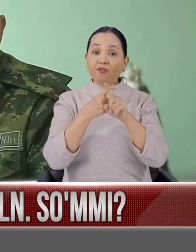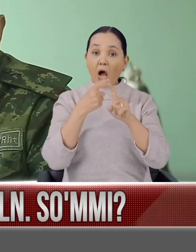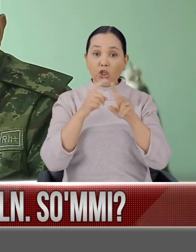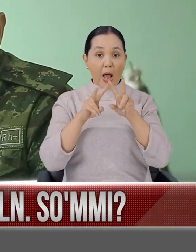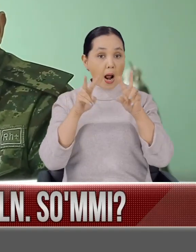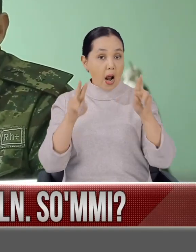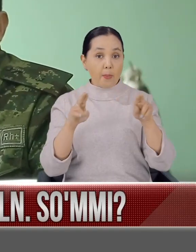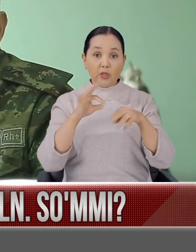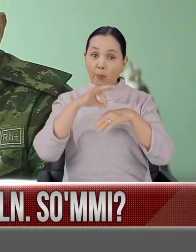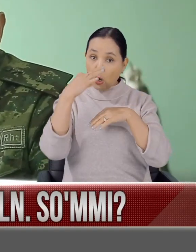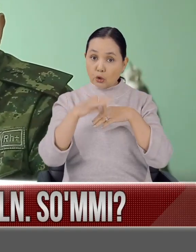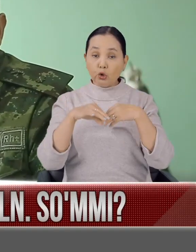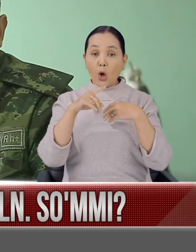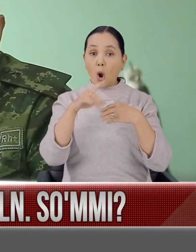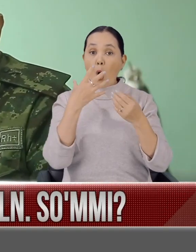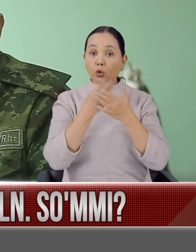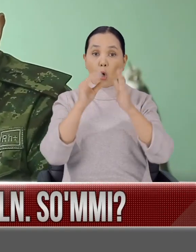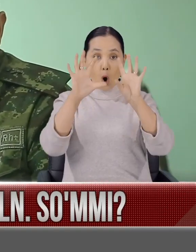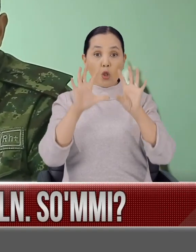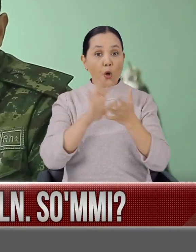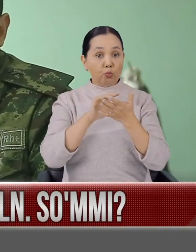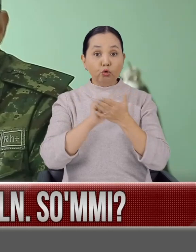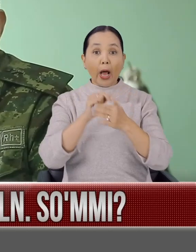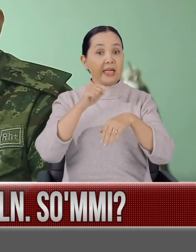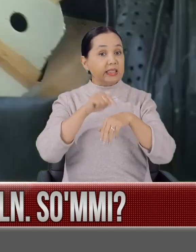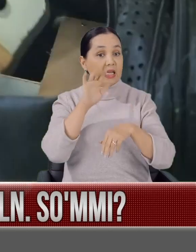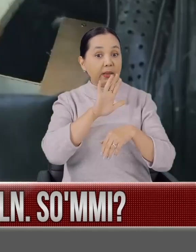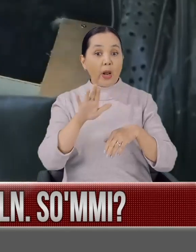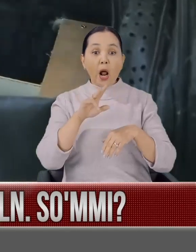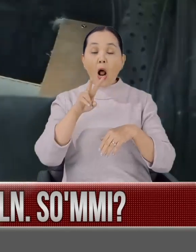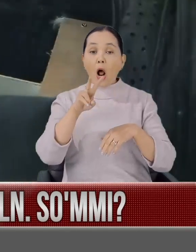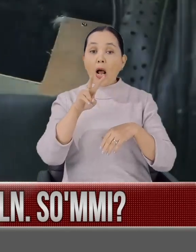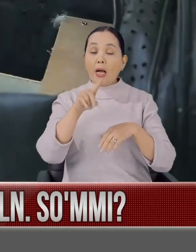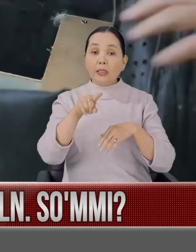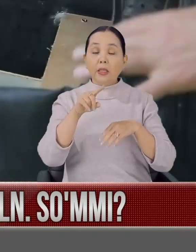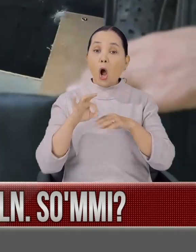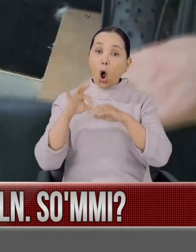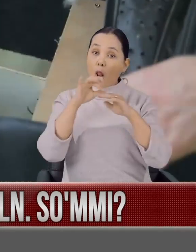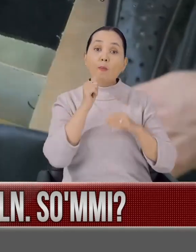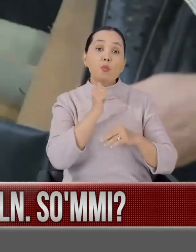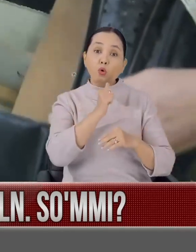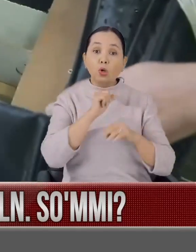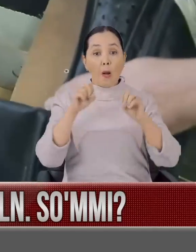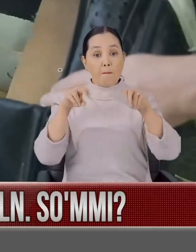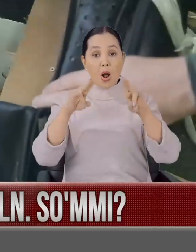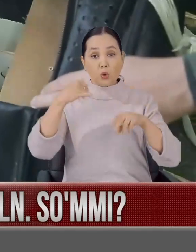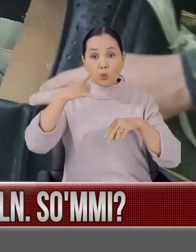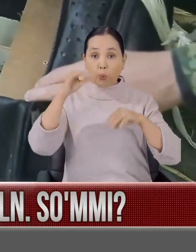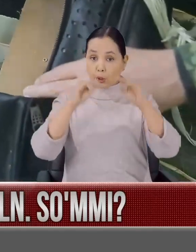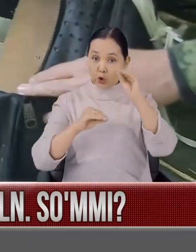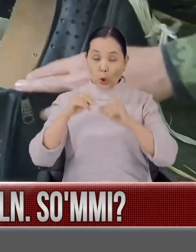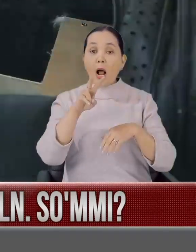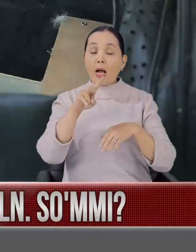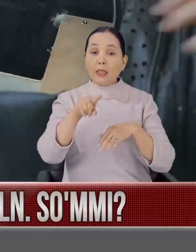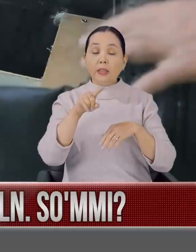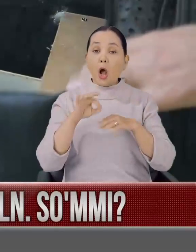munosabatda bo'lishgan. Ya'ni ular o'z qonunbuzarlik holatlarini sezdirmaslik, ya'ni lochinlarni sezdirmasdan olib o'tish uchun maxsus sumkaga joylashgan,